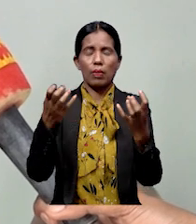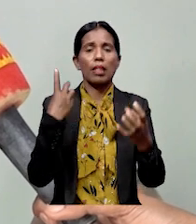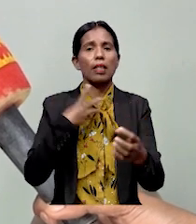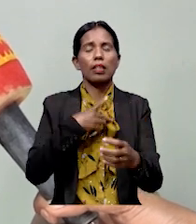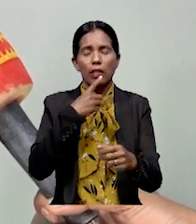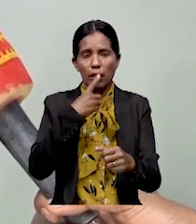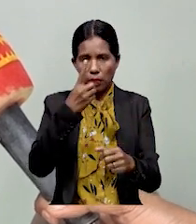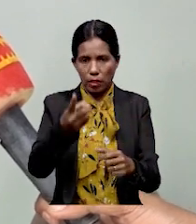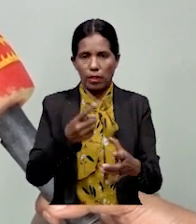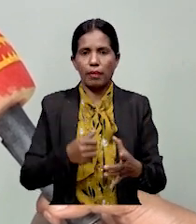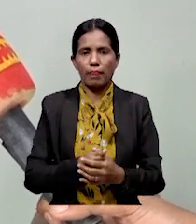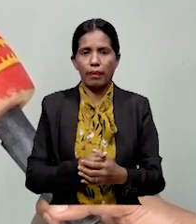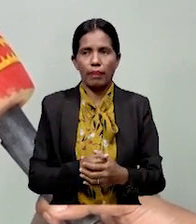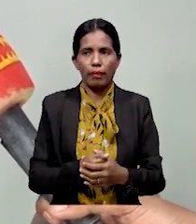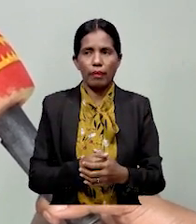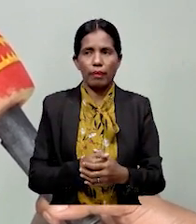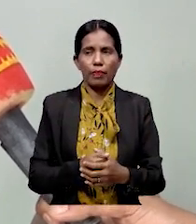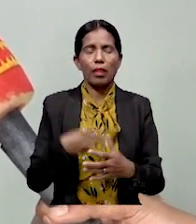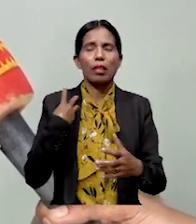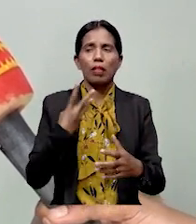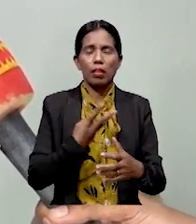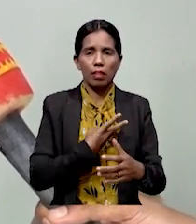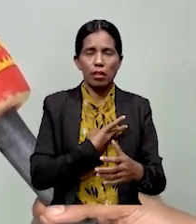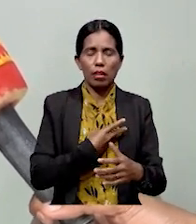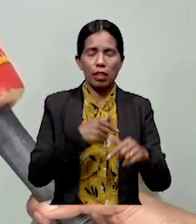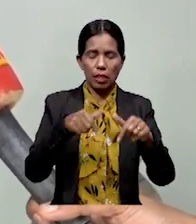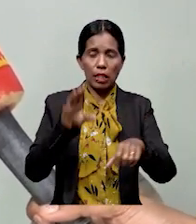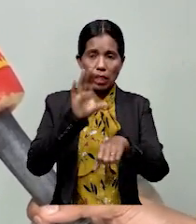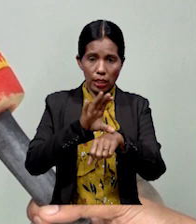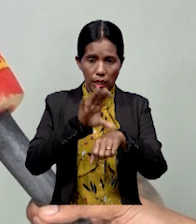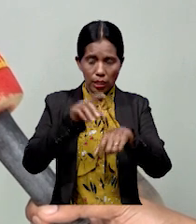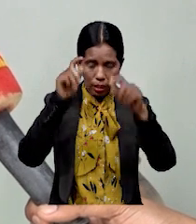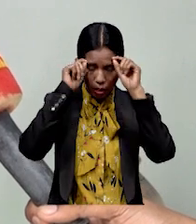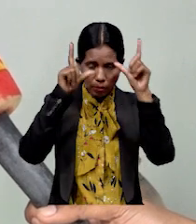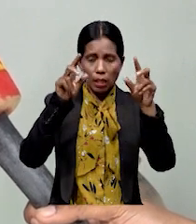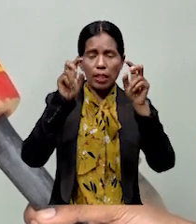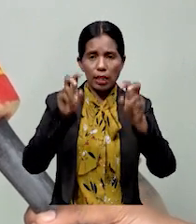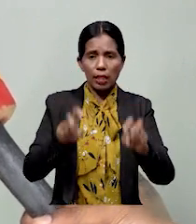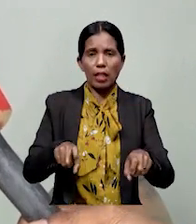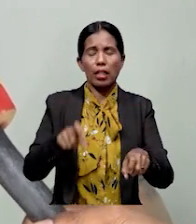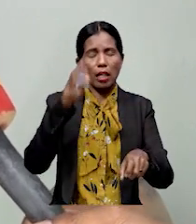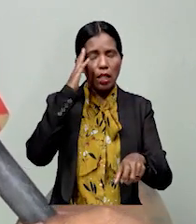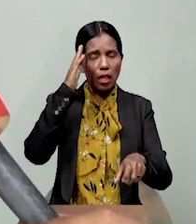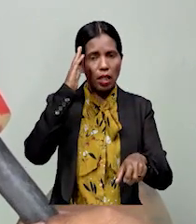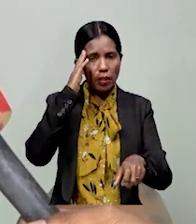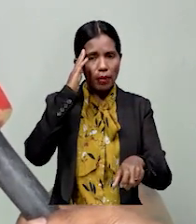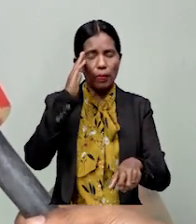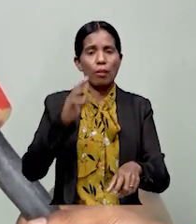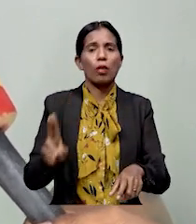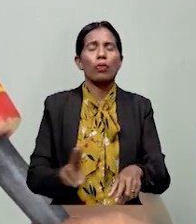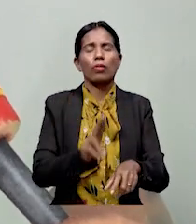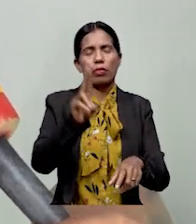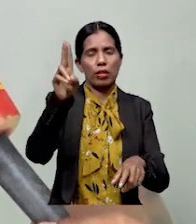te den katak atu ita sira iha igreja timor nian mos ten ki hanoim ba misam universal nian